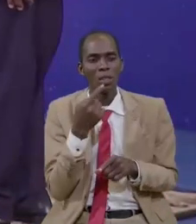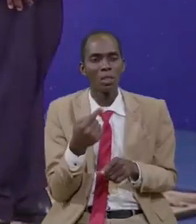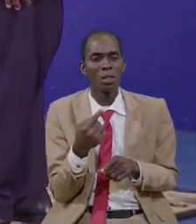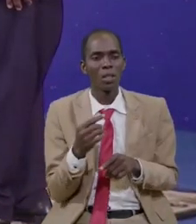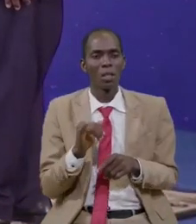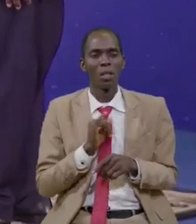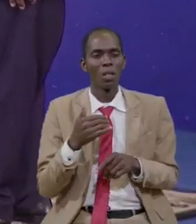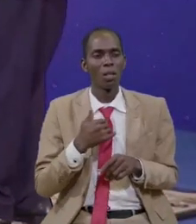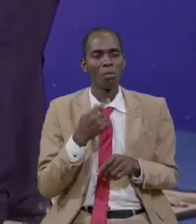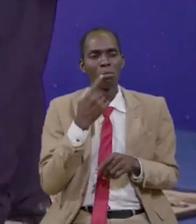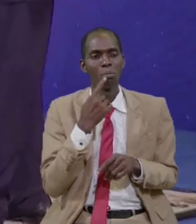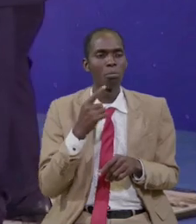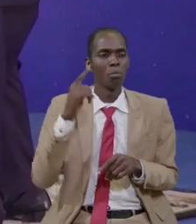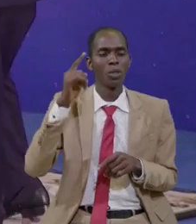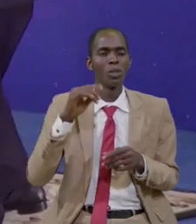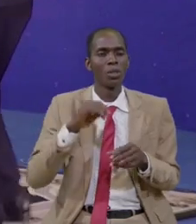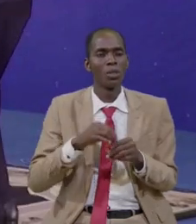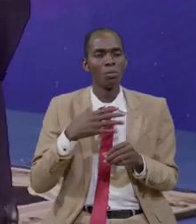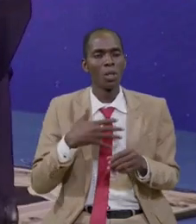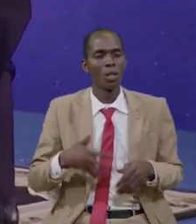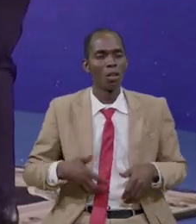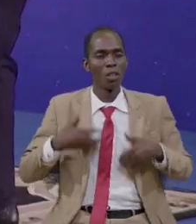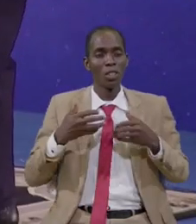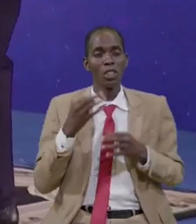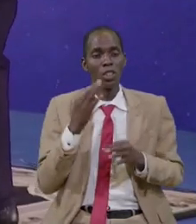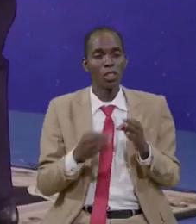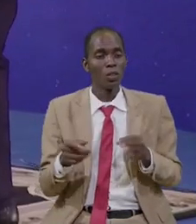Oh, j'ai juré dans ma colère.